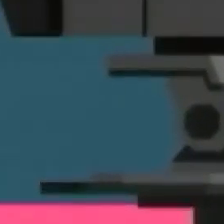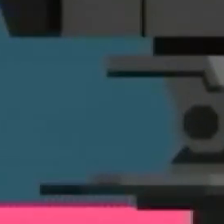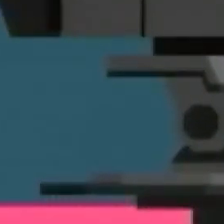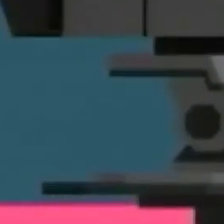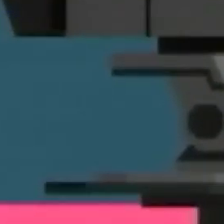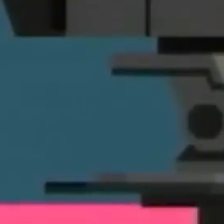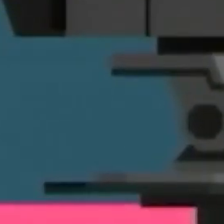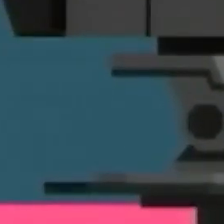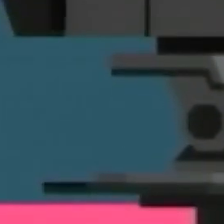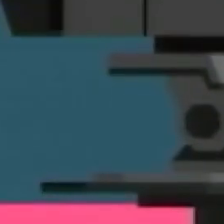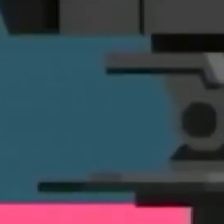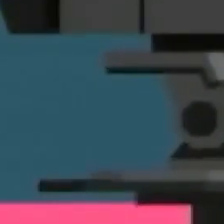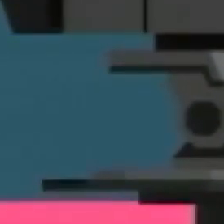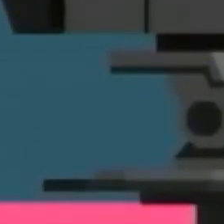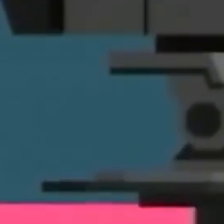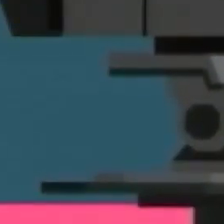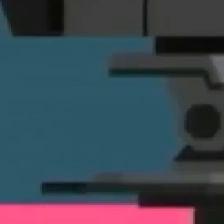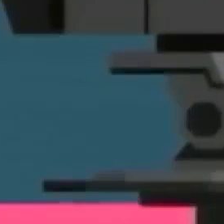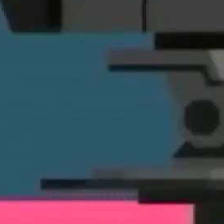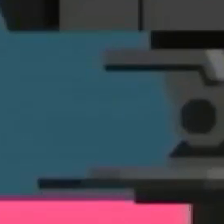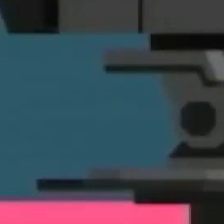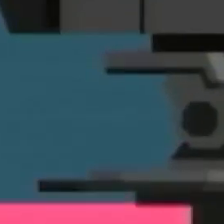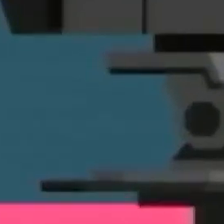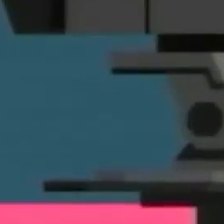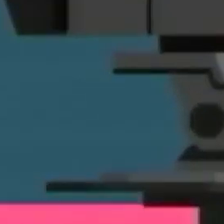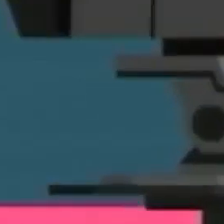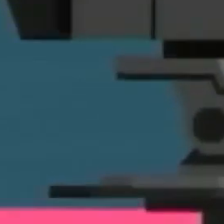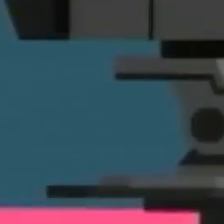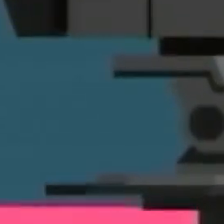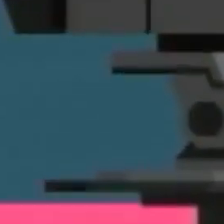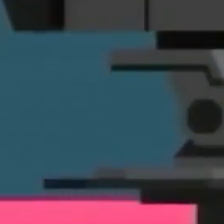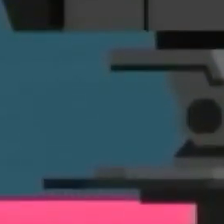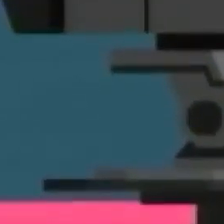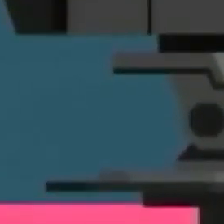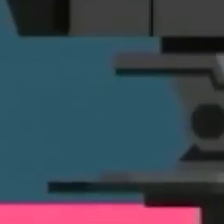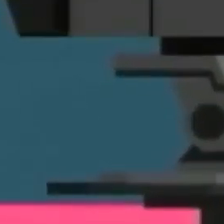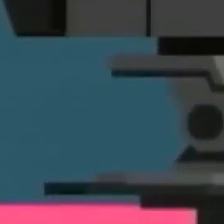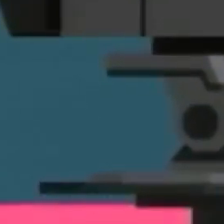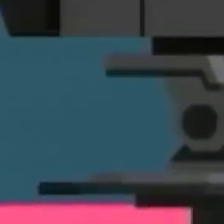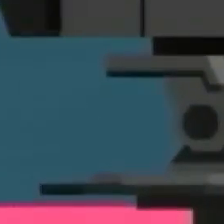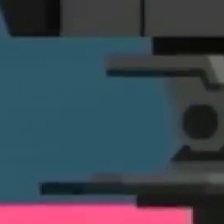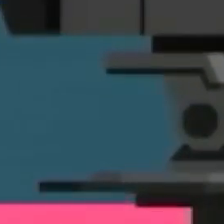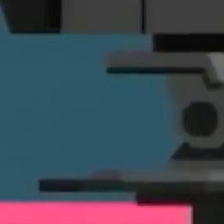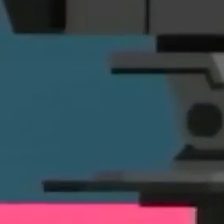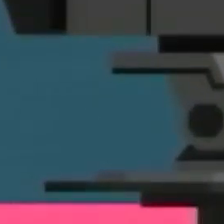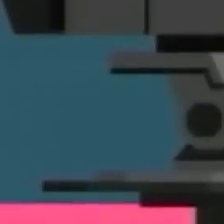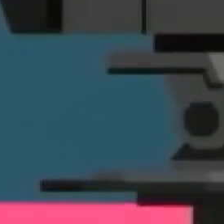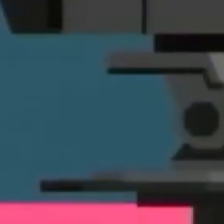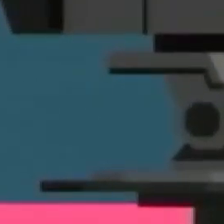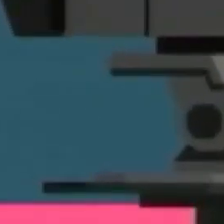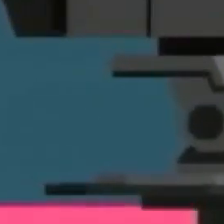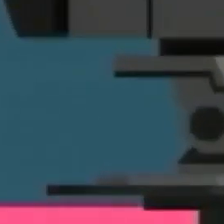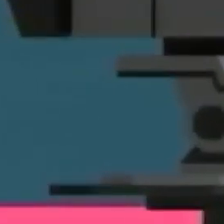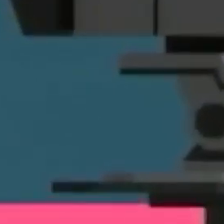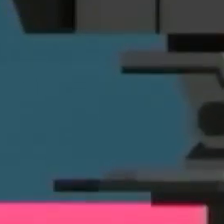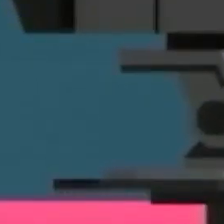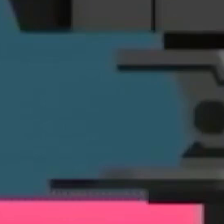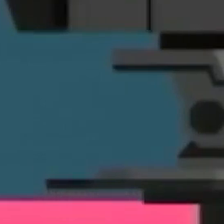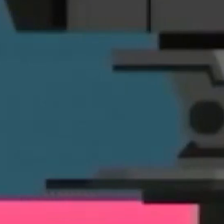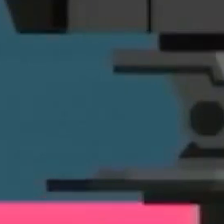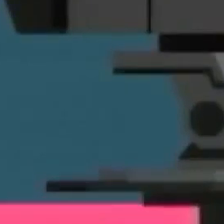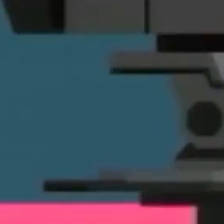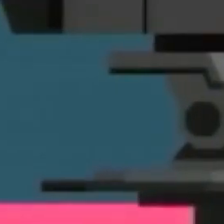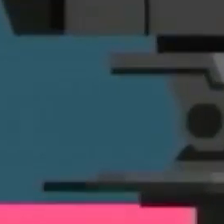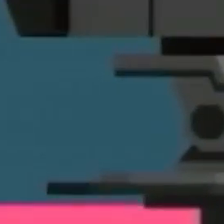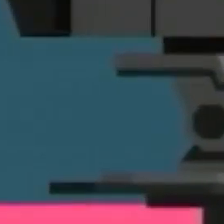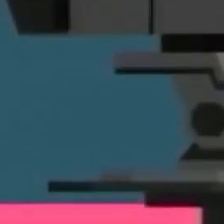همك هي ومين، أولوياتك واهتماماتك هتلاقيها بس في هي ومين، هي